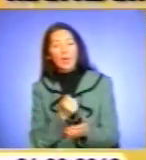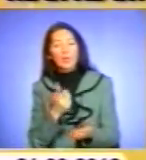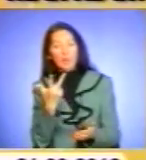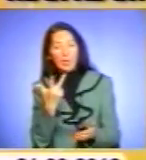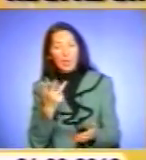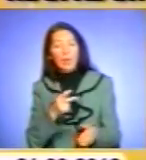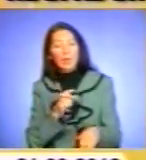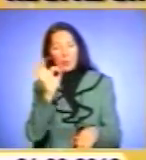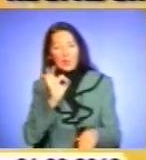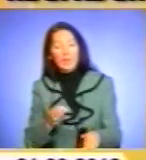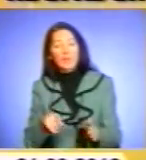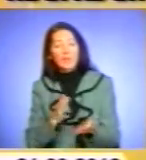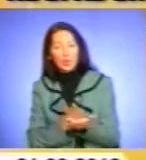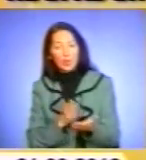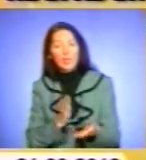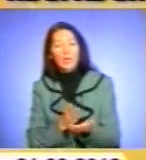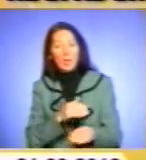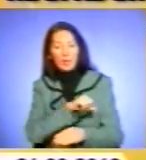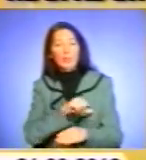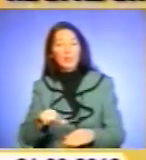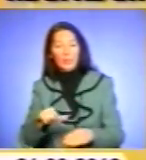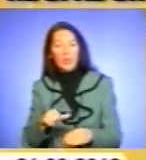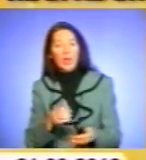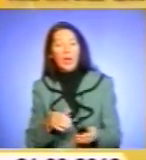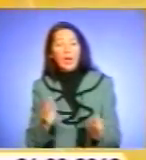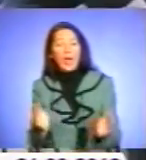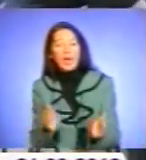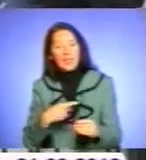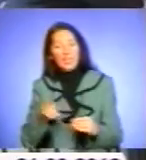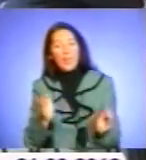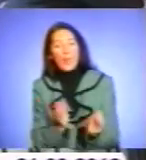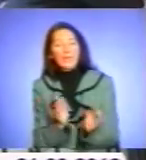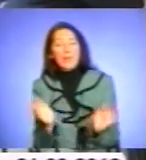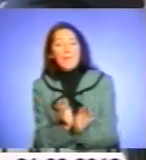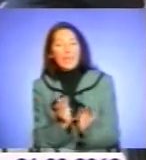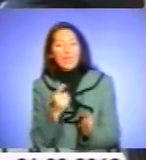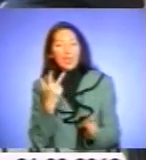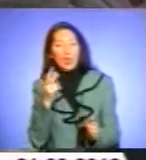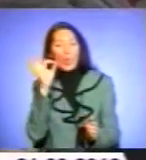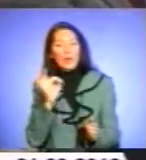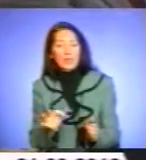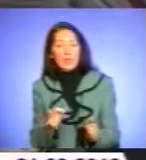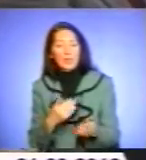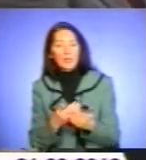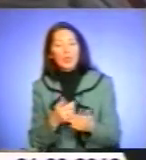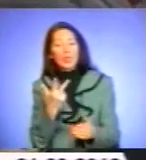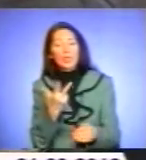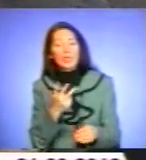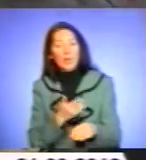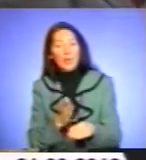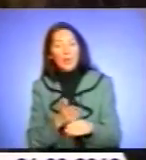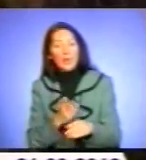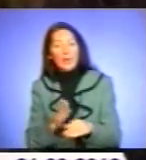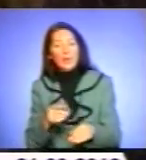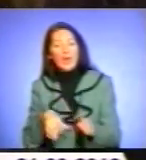межою прохідного бар'єру. Інші партії набирають менше 1% підтримки виборців. Слід відзначити, що напередодні виборів близько третини виборців заявляють, що не знають, за